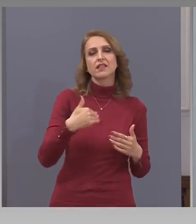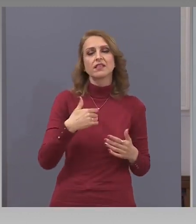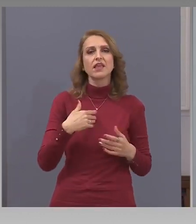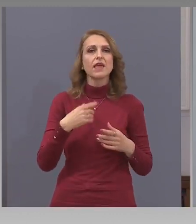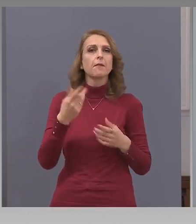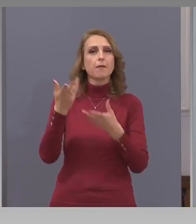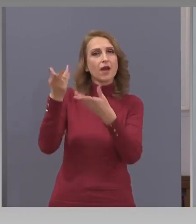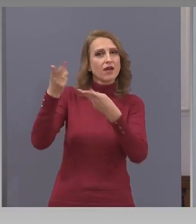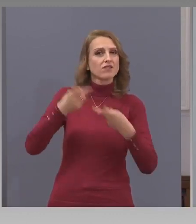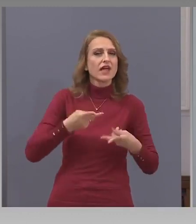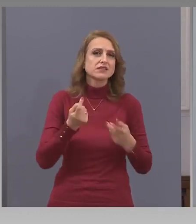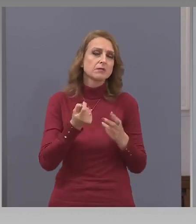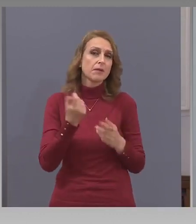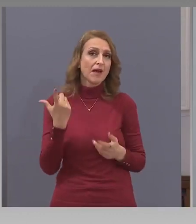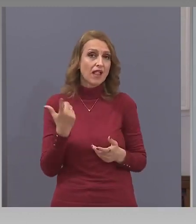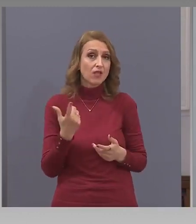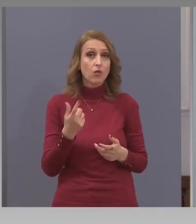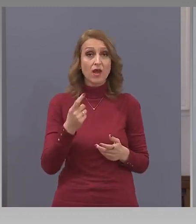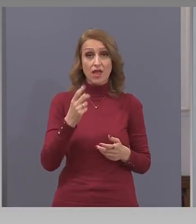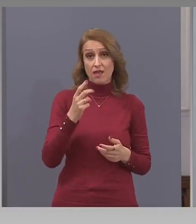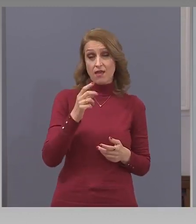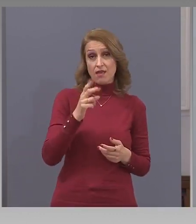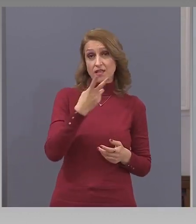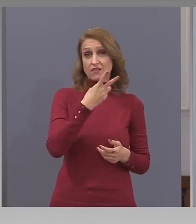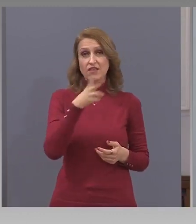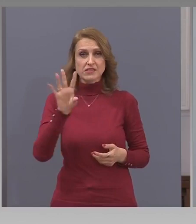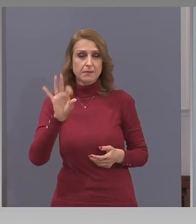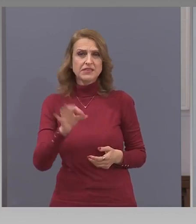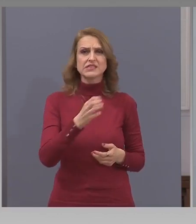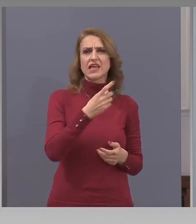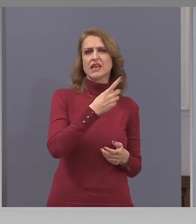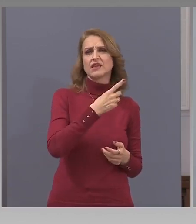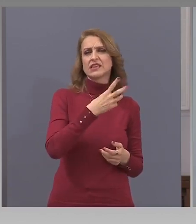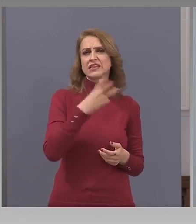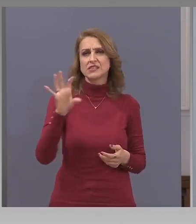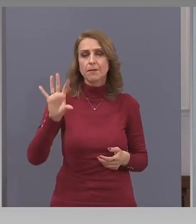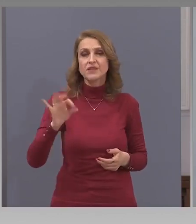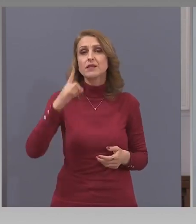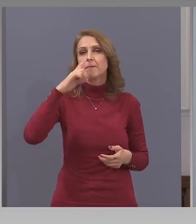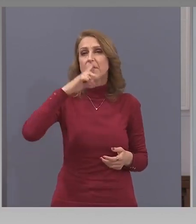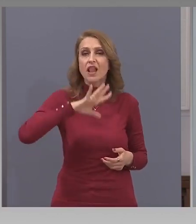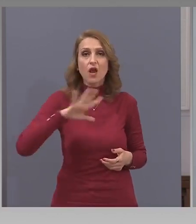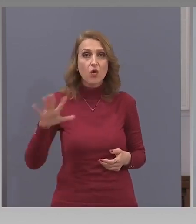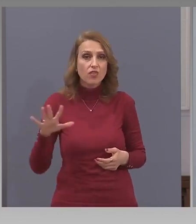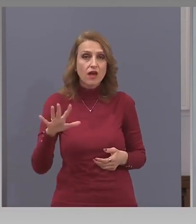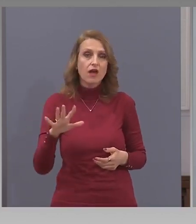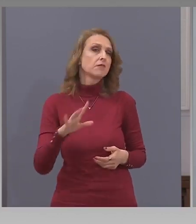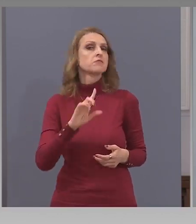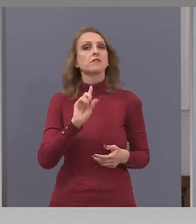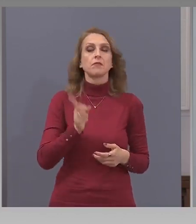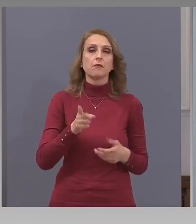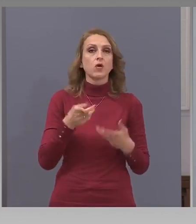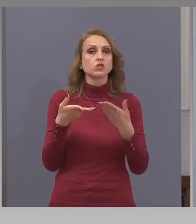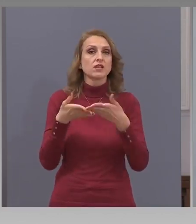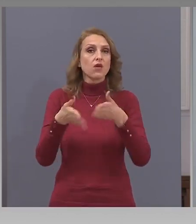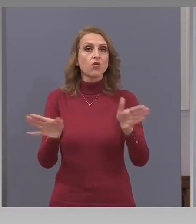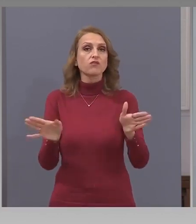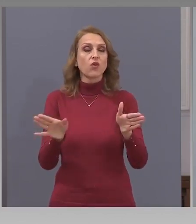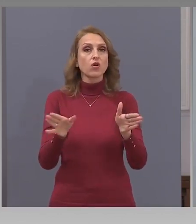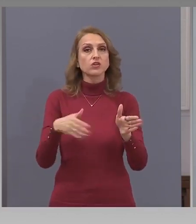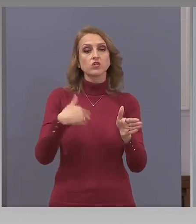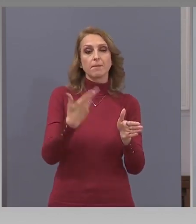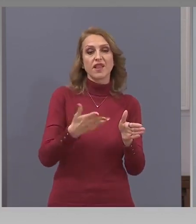Едно е да имаш 250, 150, 350 милиона, може да се отвориш към вътрешния пазар,